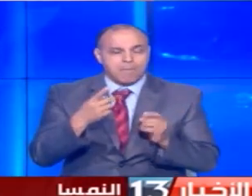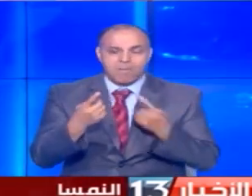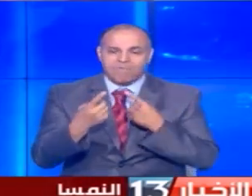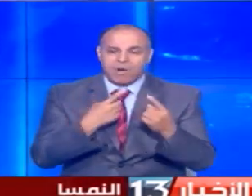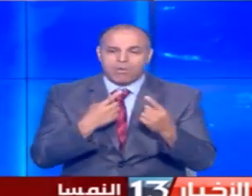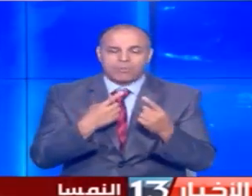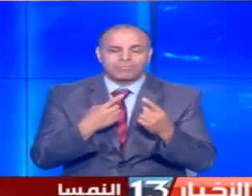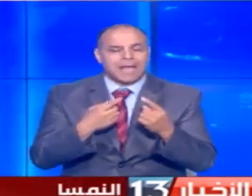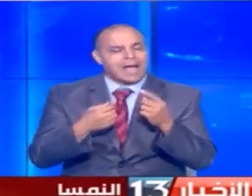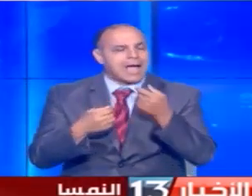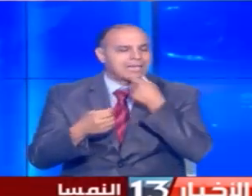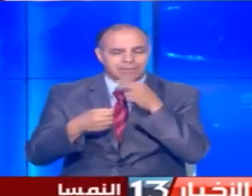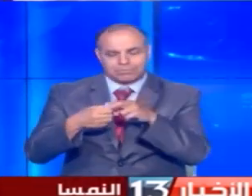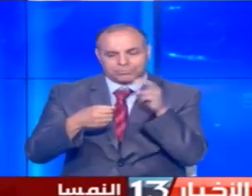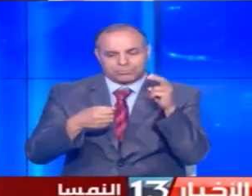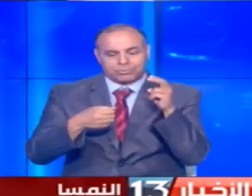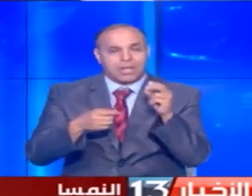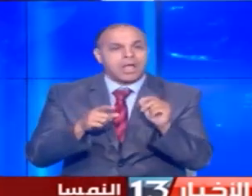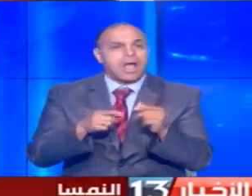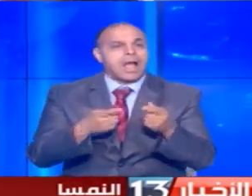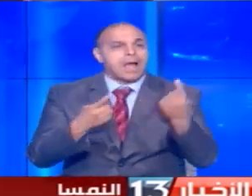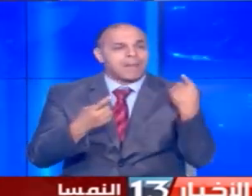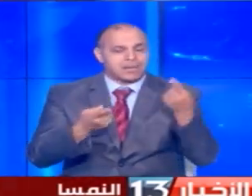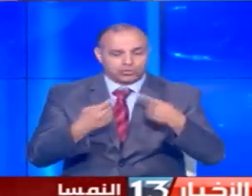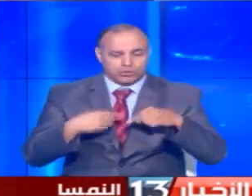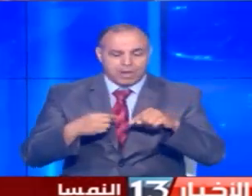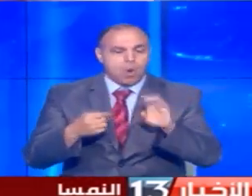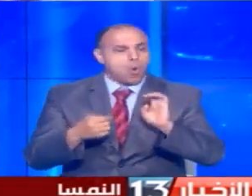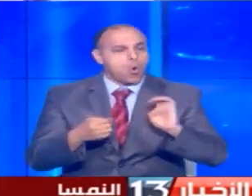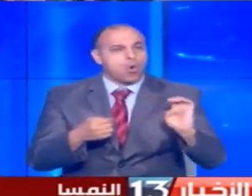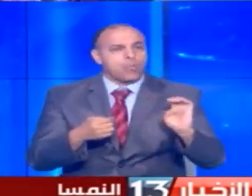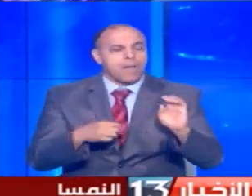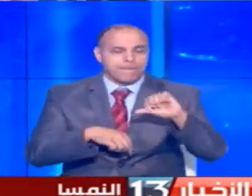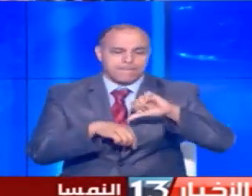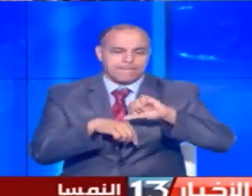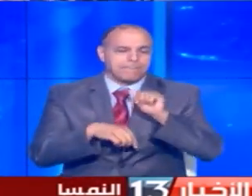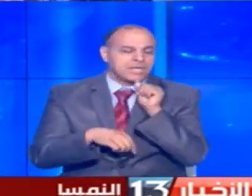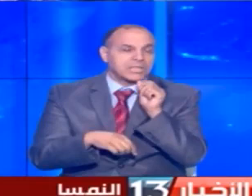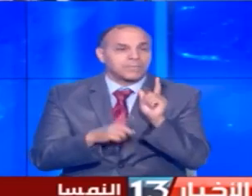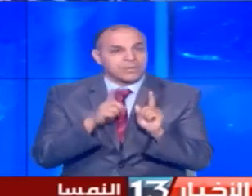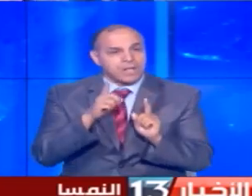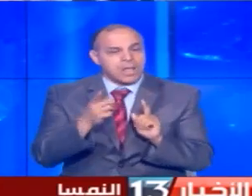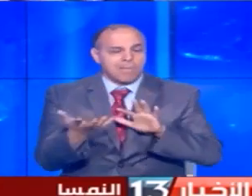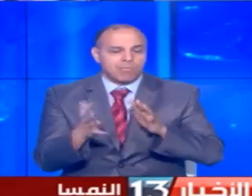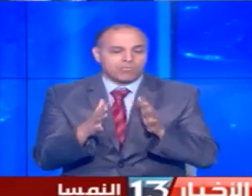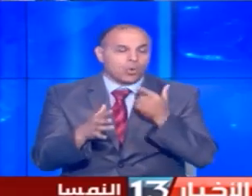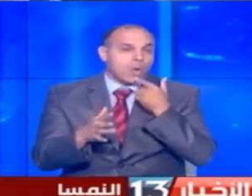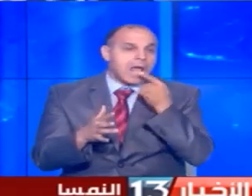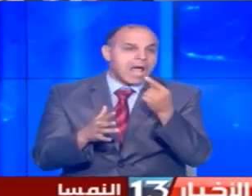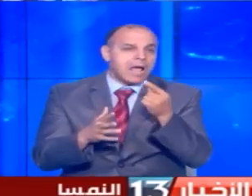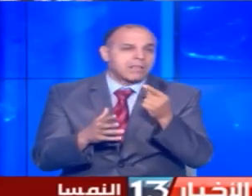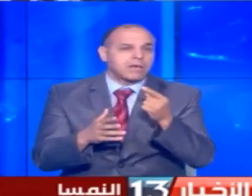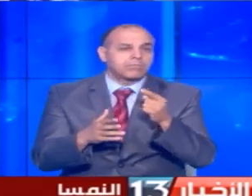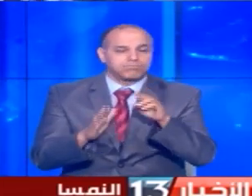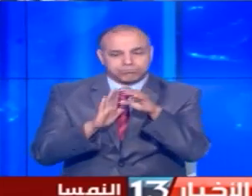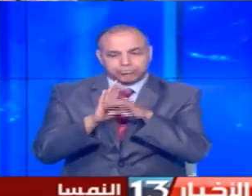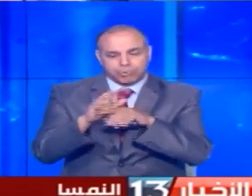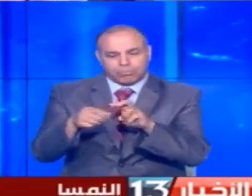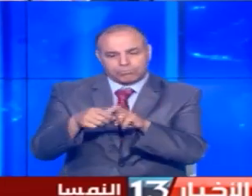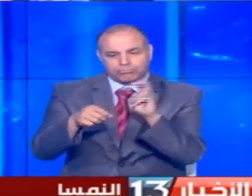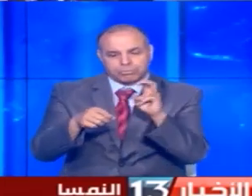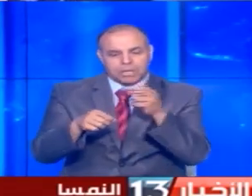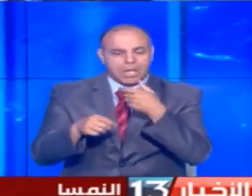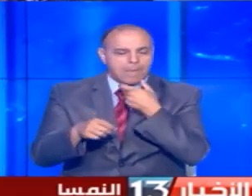لمفاوضات البريكسيت هذا الخريف قبل انعقاد القمة الأوروبية ببروكسل، والتي من المفترض أن تبحث ترتيبات الخروج في